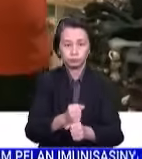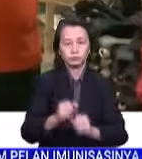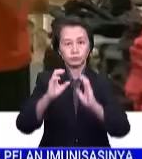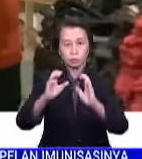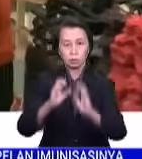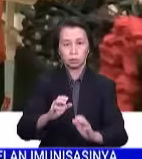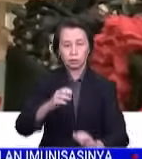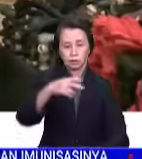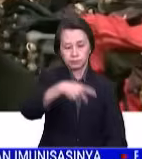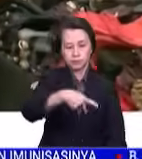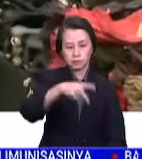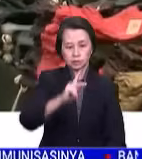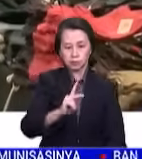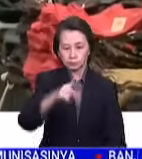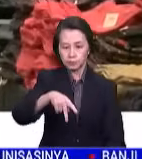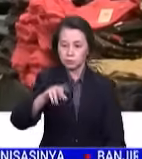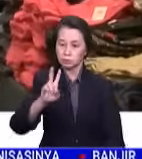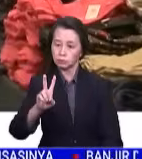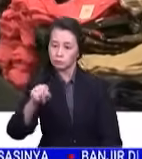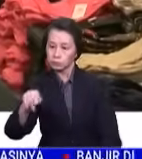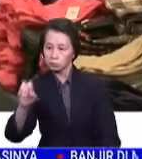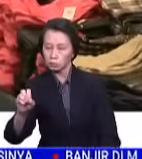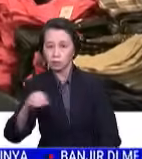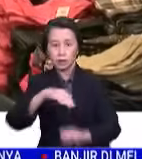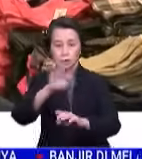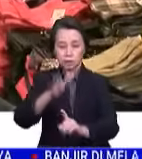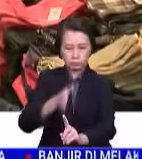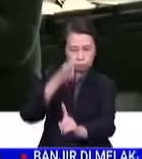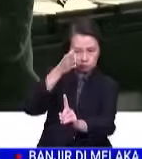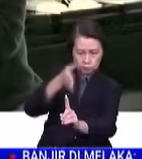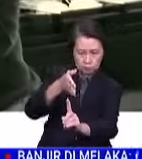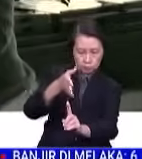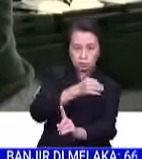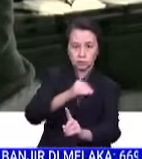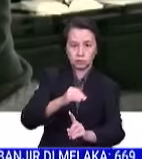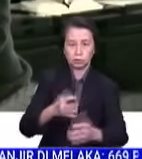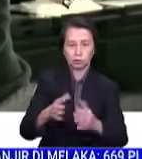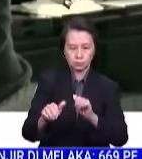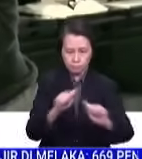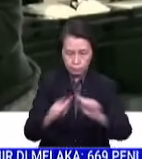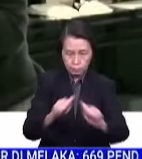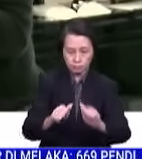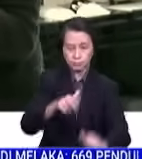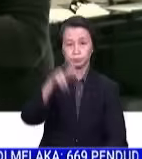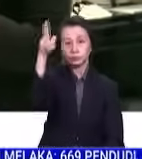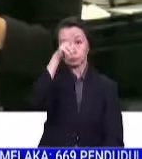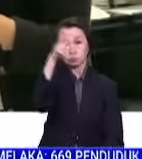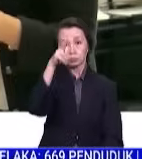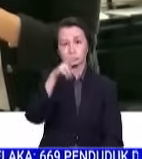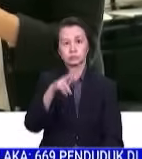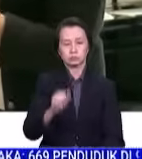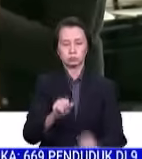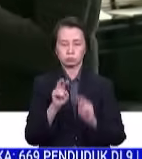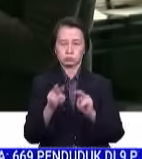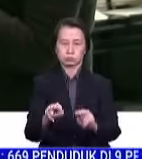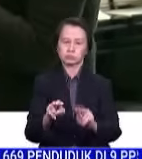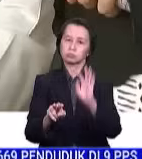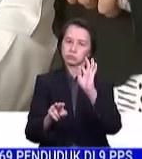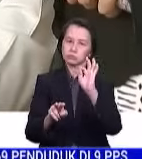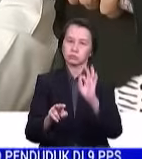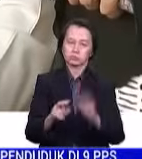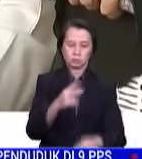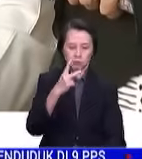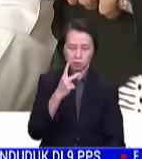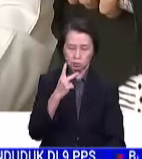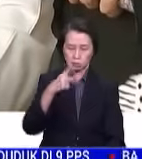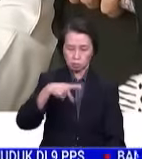Pendekatan PKP 2.0 yang lebih bersasar beserta langkah-langkah proaktif kerajaan menyaksikan keluaran